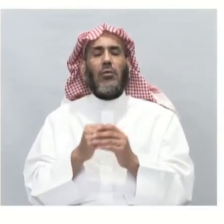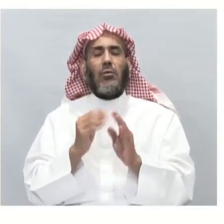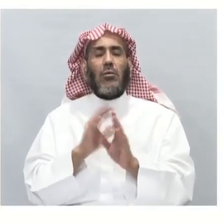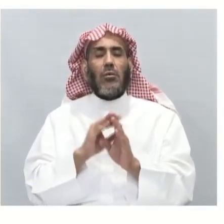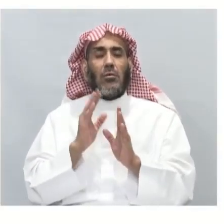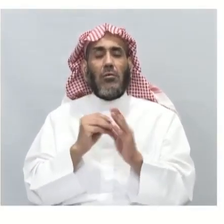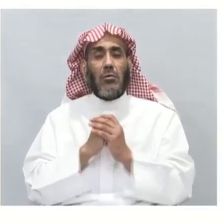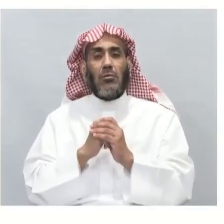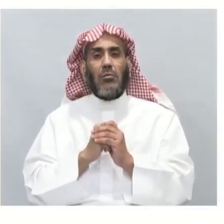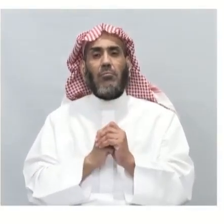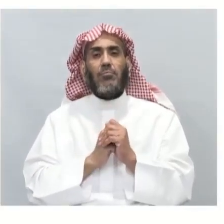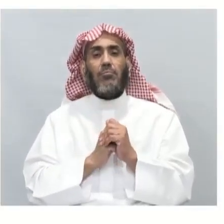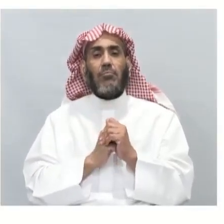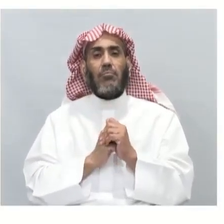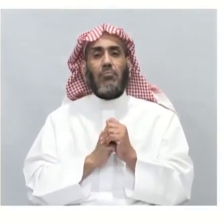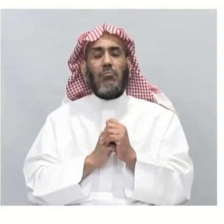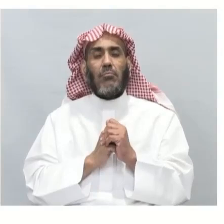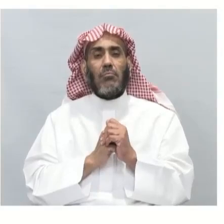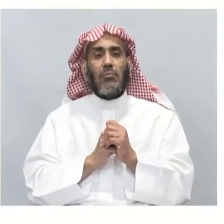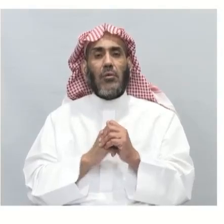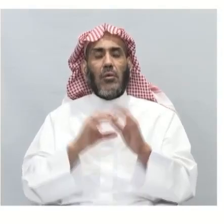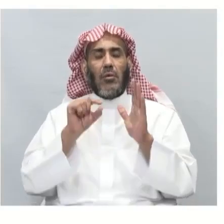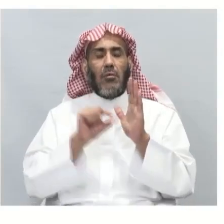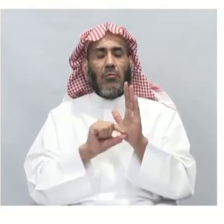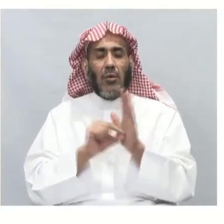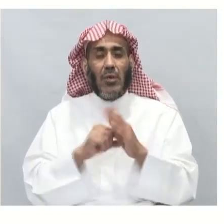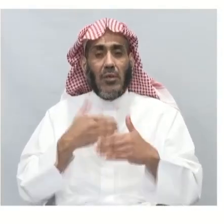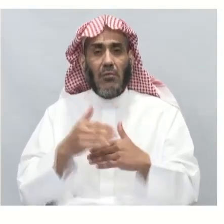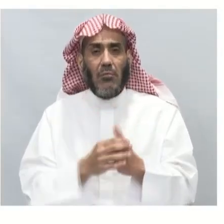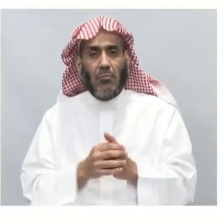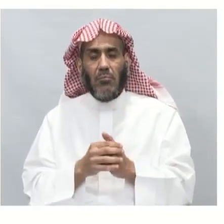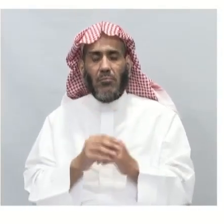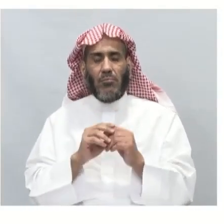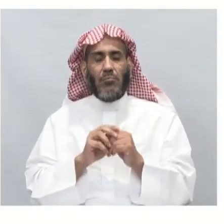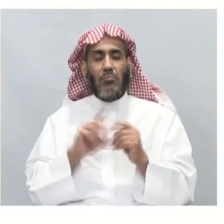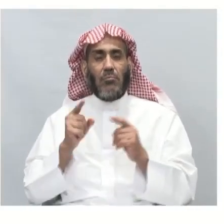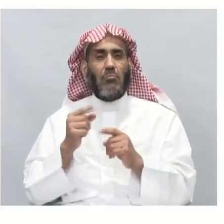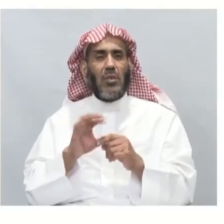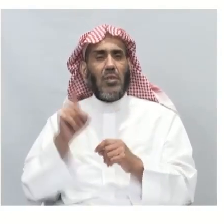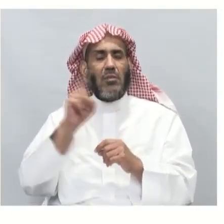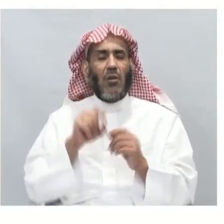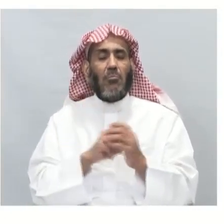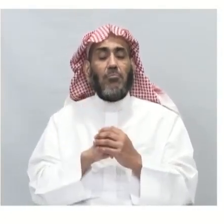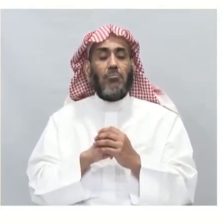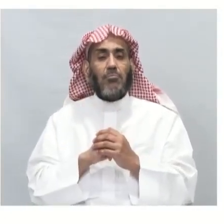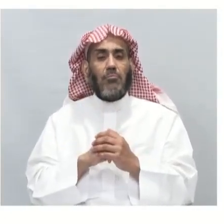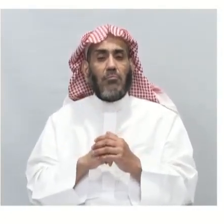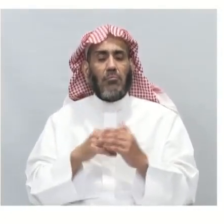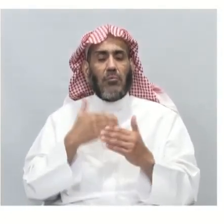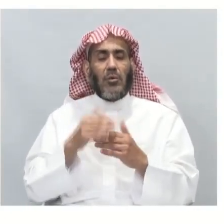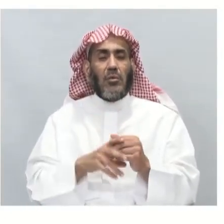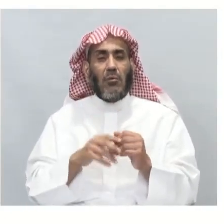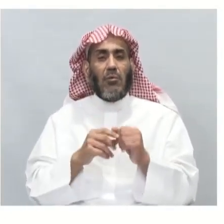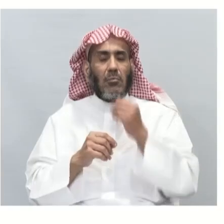في جمعك بعد ذلك الفقره التي تليها طبعا اشرت بالاستفهام لما تبقى في الصفحه